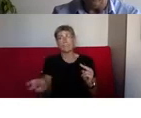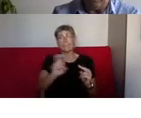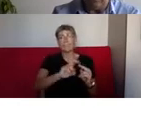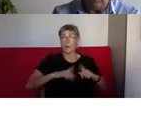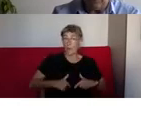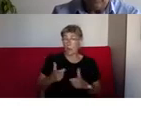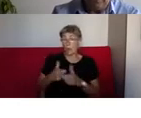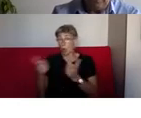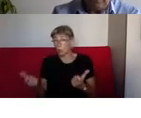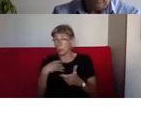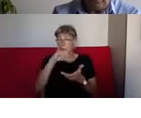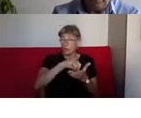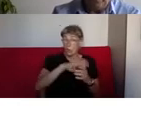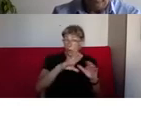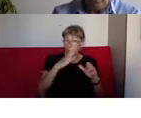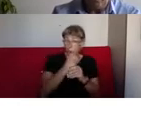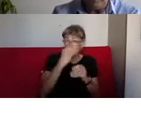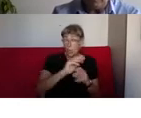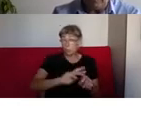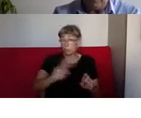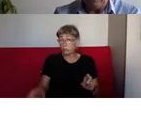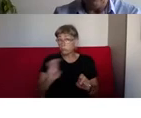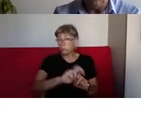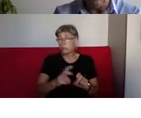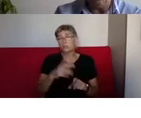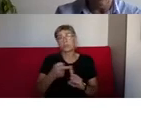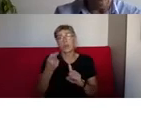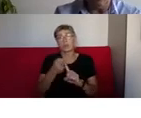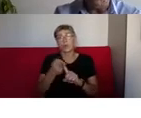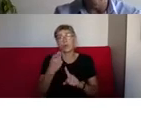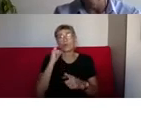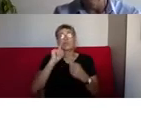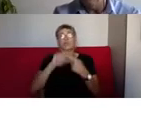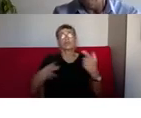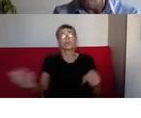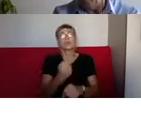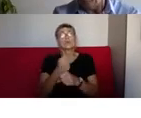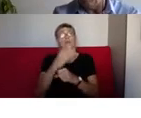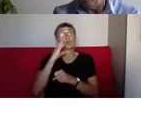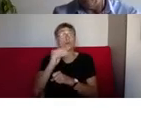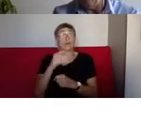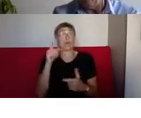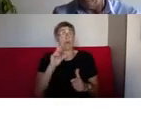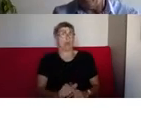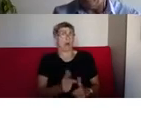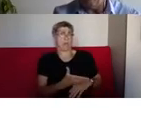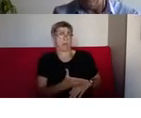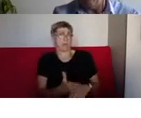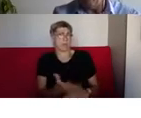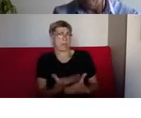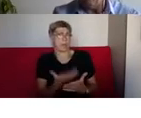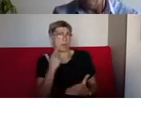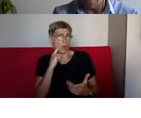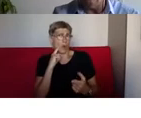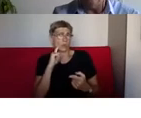centres d'apprentissage et de formation sont nécessaires. Les enjeux de réussite professionnelle de demain sont là, donc pour pouvoir arriver à